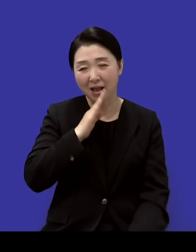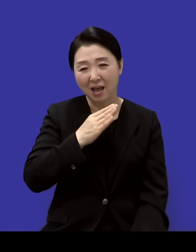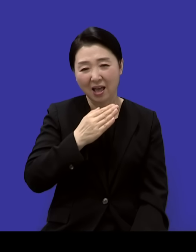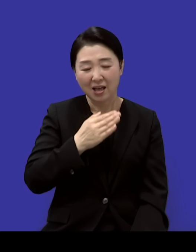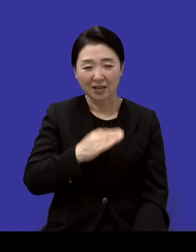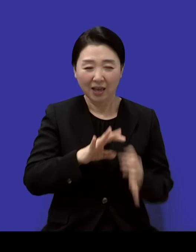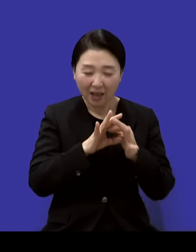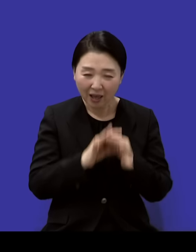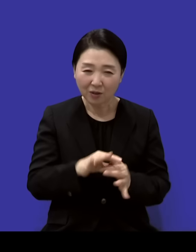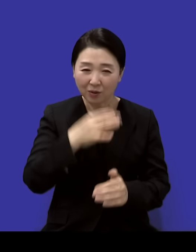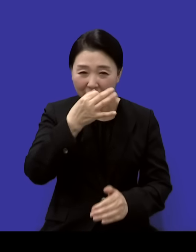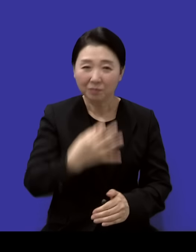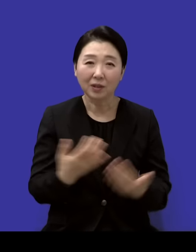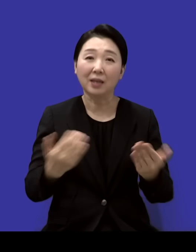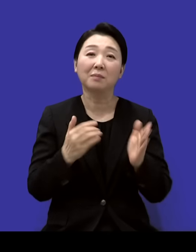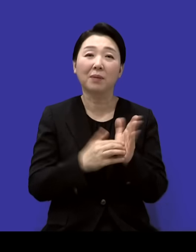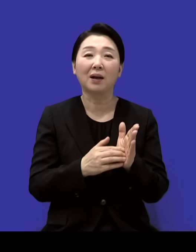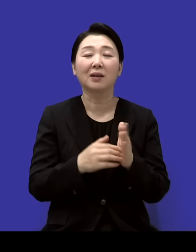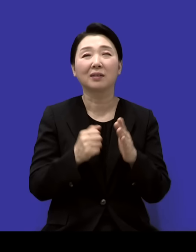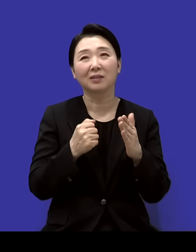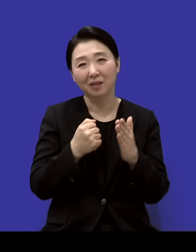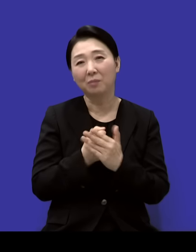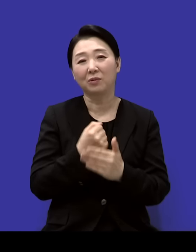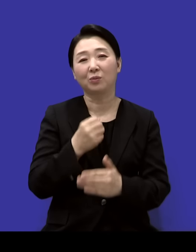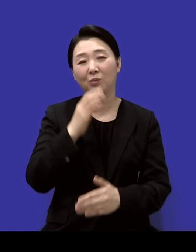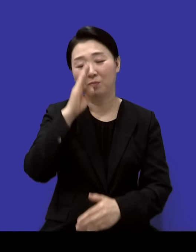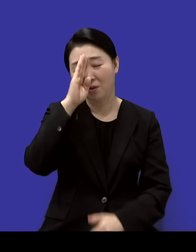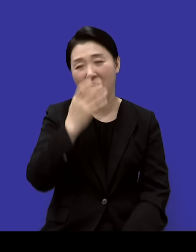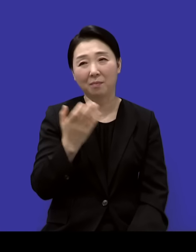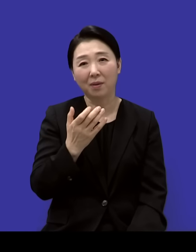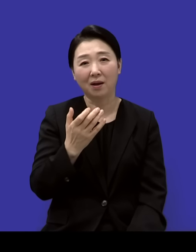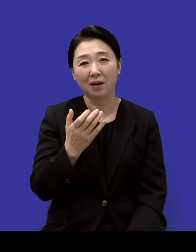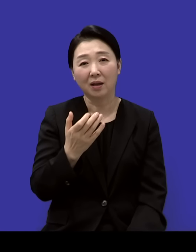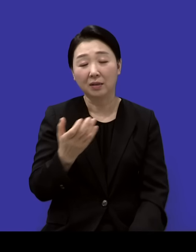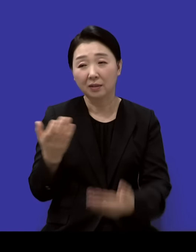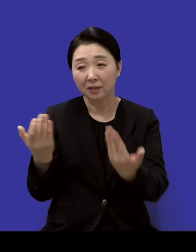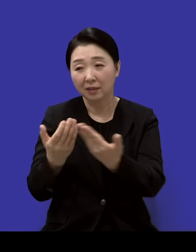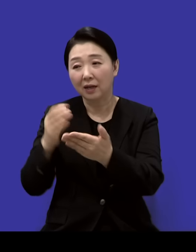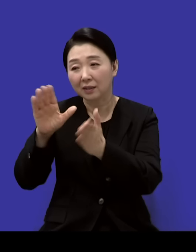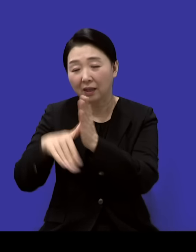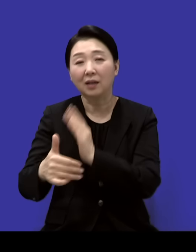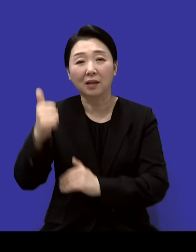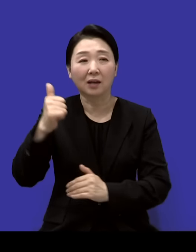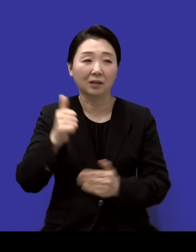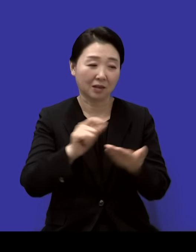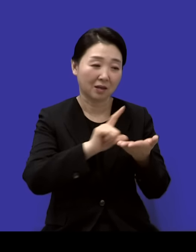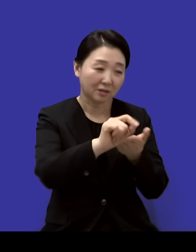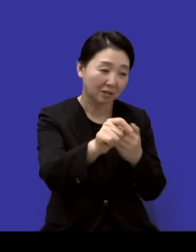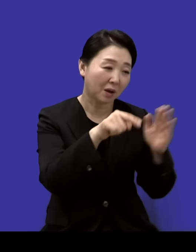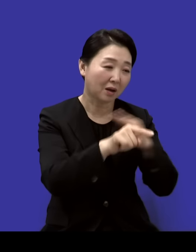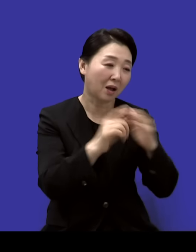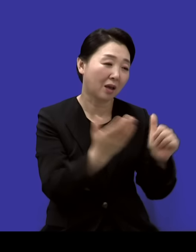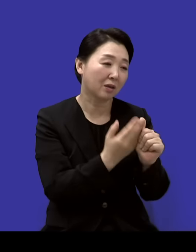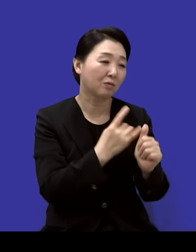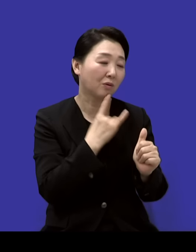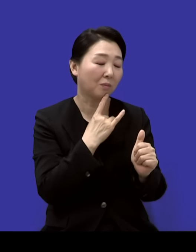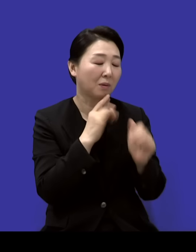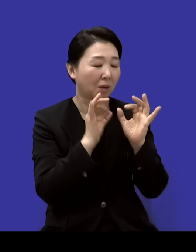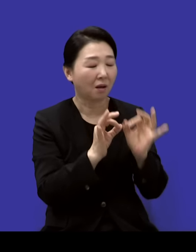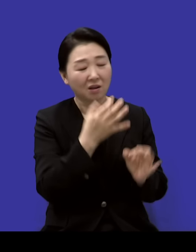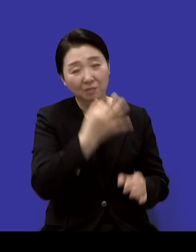그렇게 사역하면서 지낼 때가 차라리 낫다. 예. 이렇게 지방에서 애만 키우는 것보다. 근데 정말 너무 힘들어서